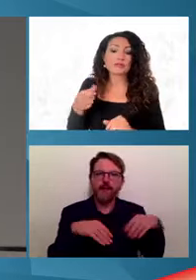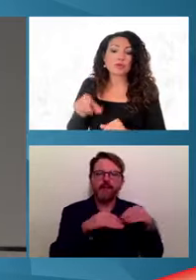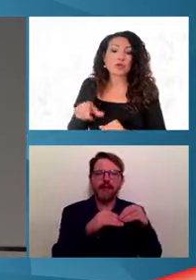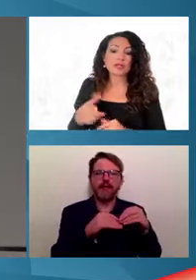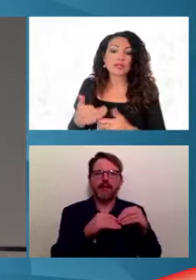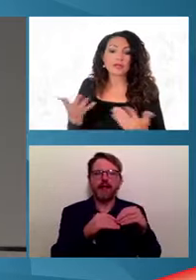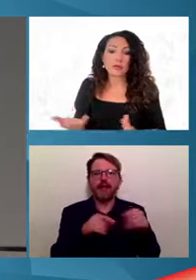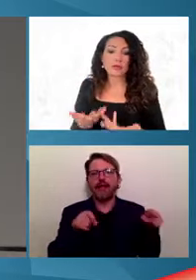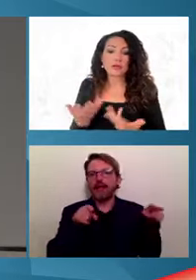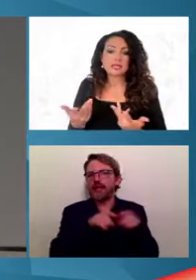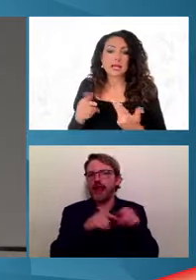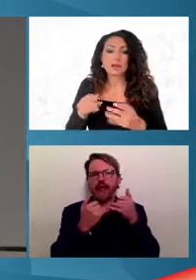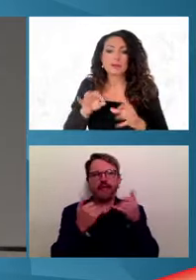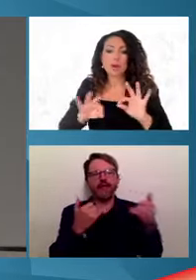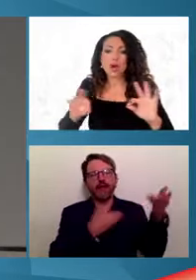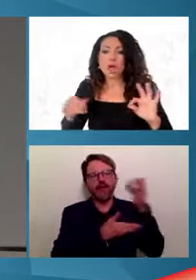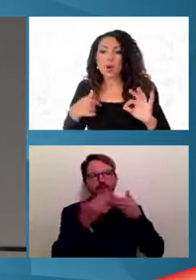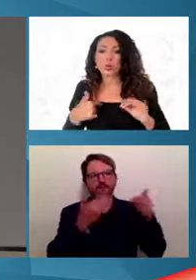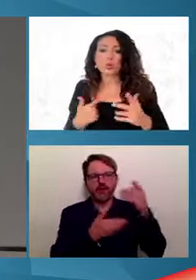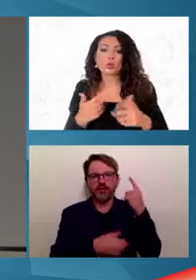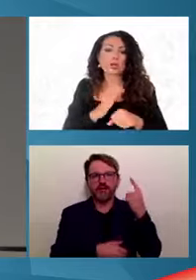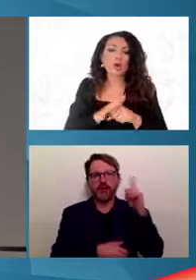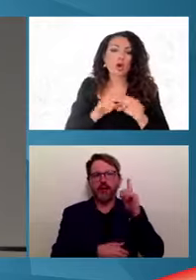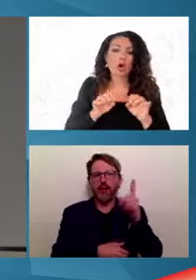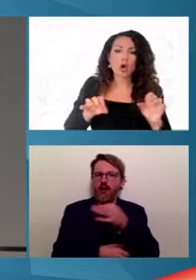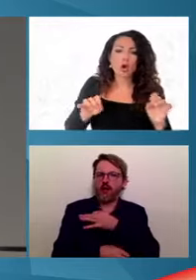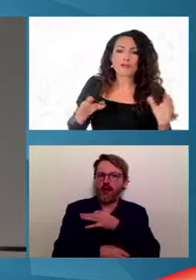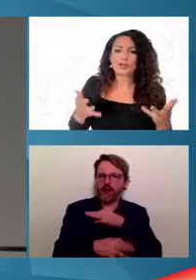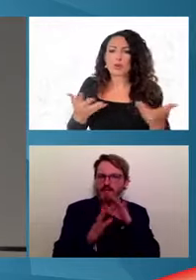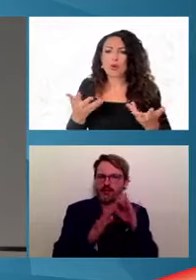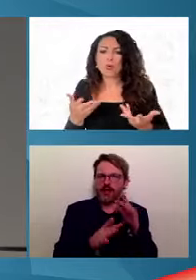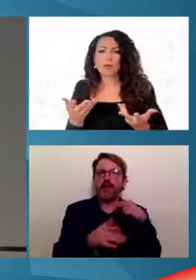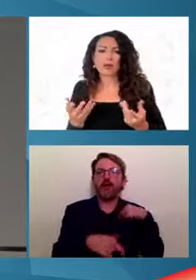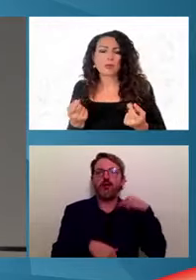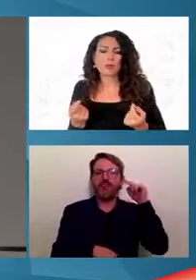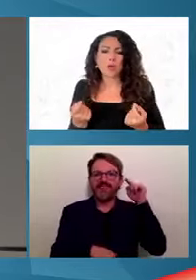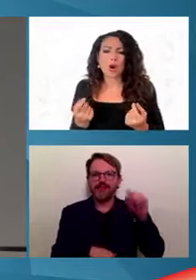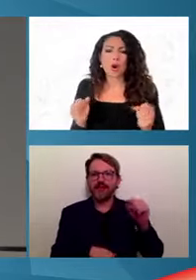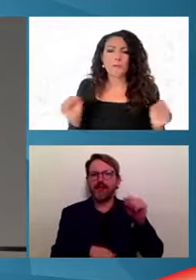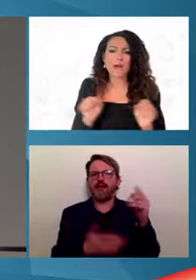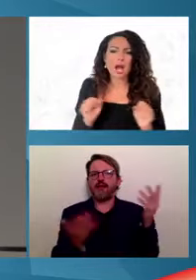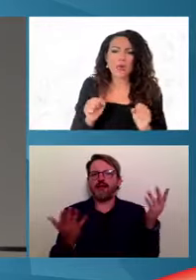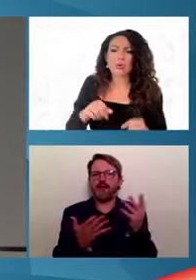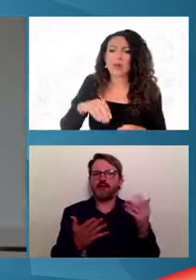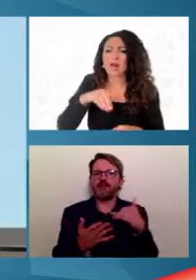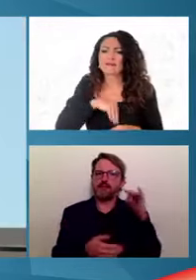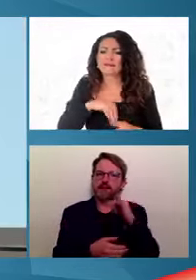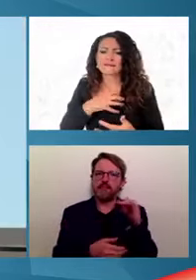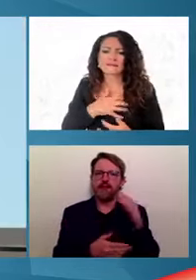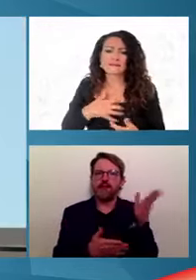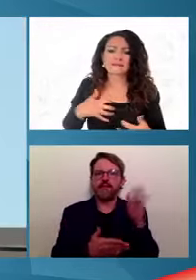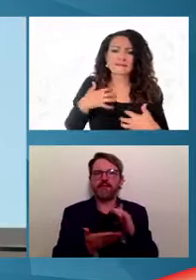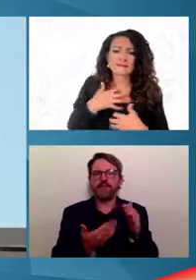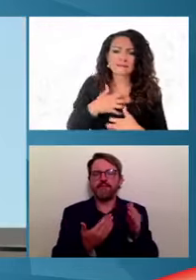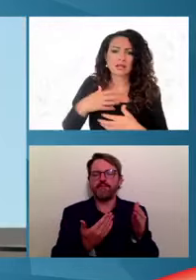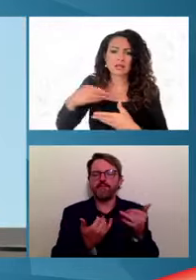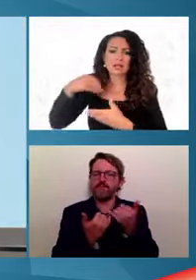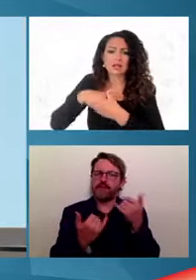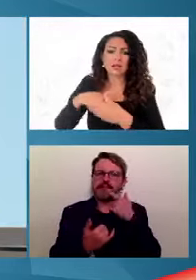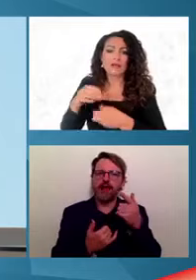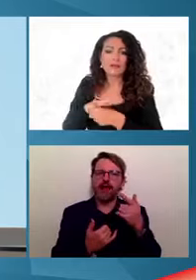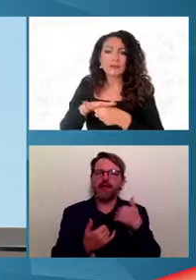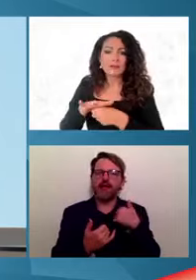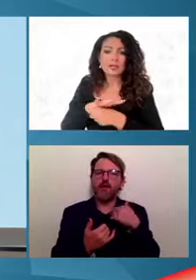den Wirtschaftstreibenden. Und da galt es halt immer wieder auch, und deshalb das Wort voranzugehen, auch bei diesem